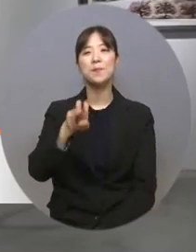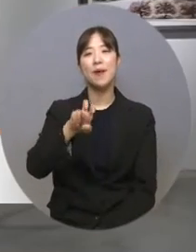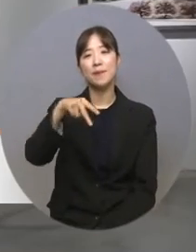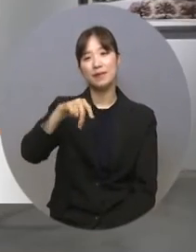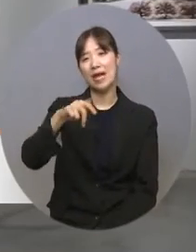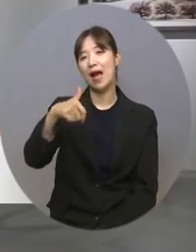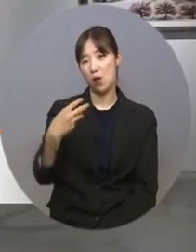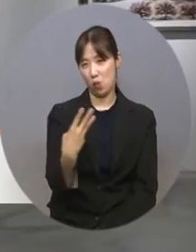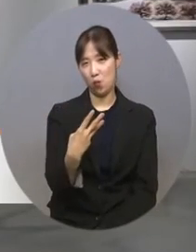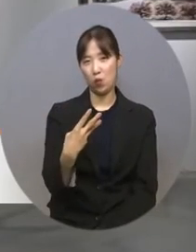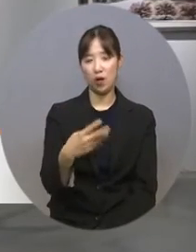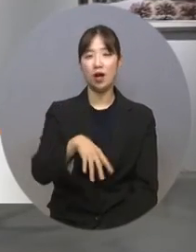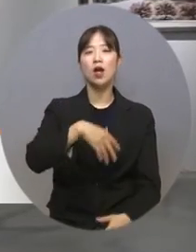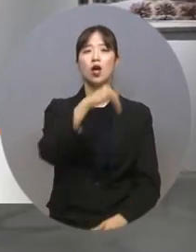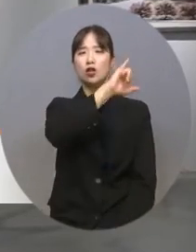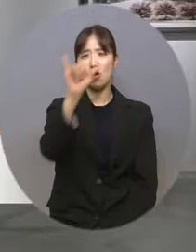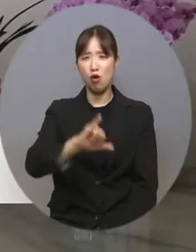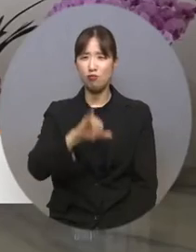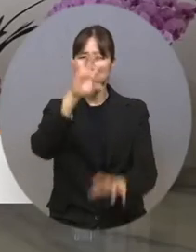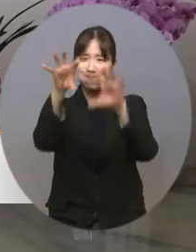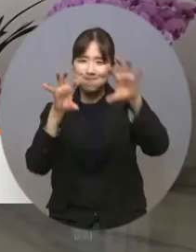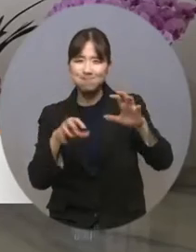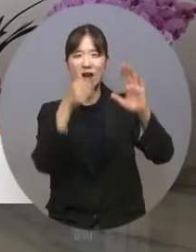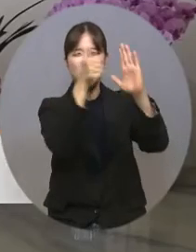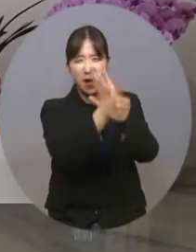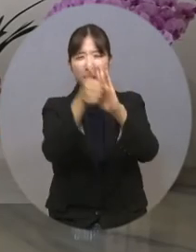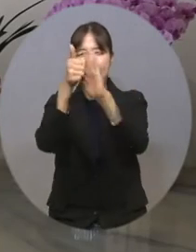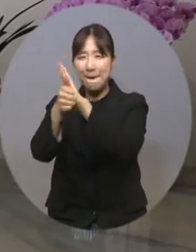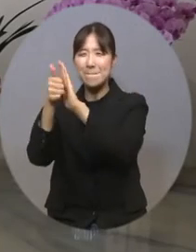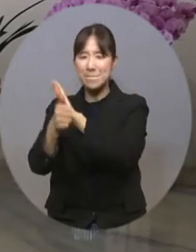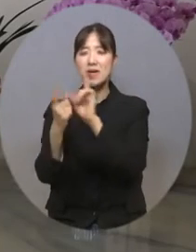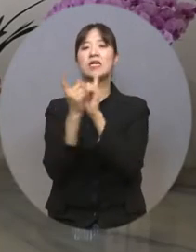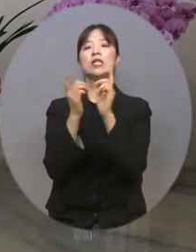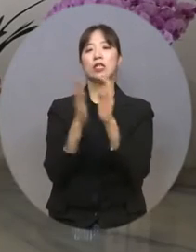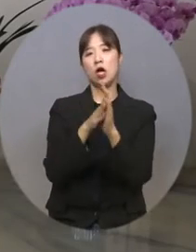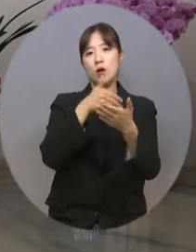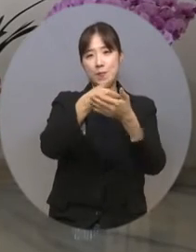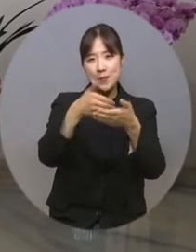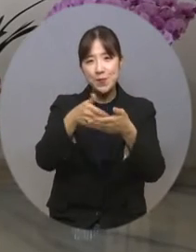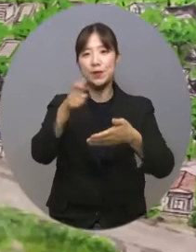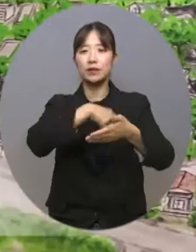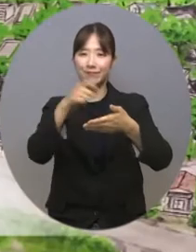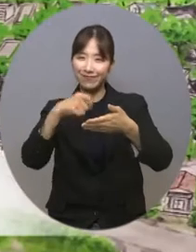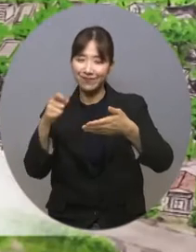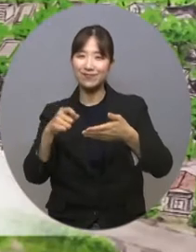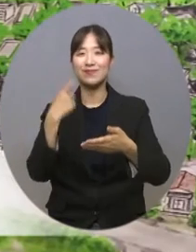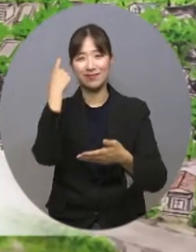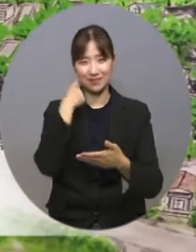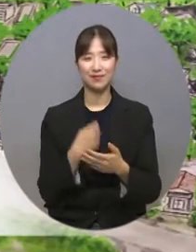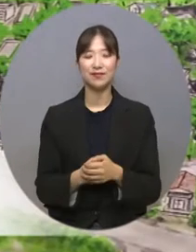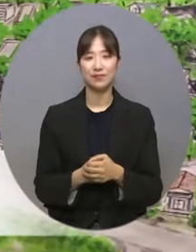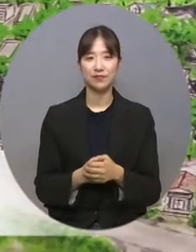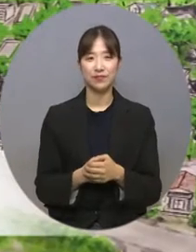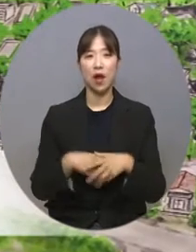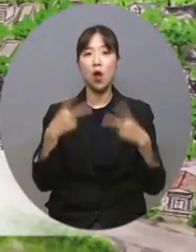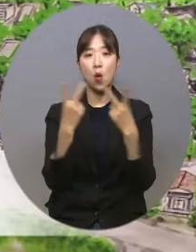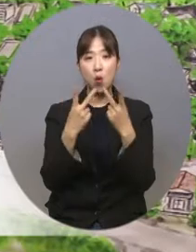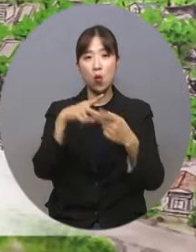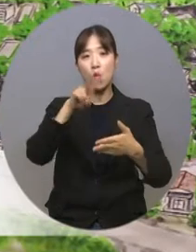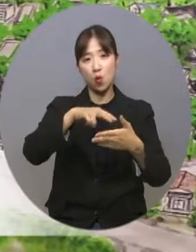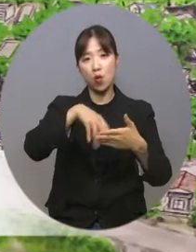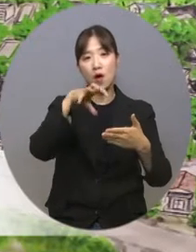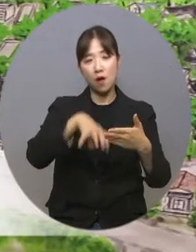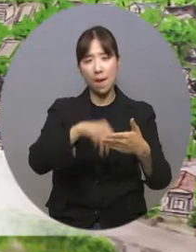곳곳을 다니며 직접 스케치한 만큼 정취가 물씬 배어 있습니다. 곡성 도서관에 평생